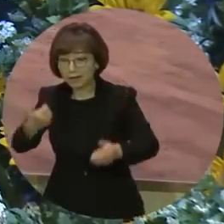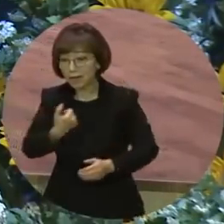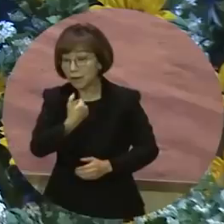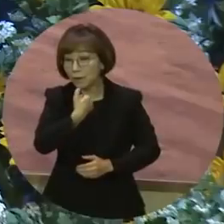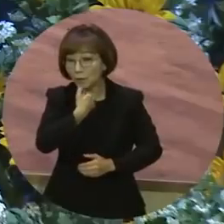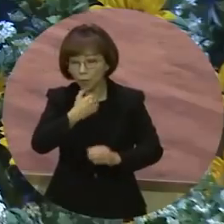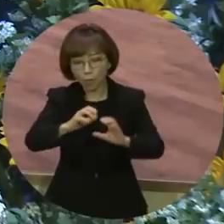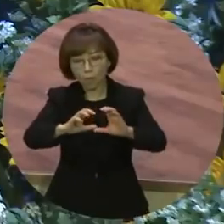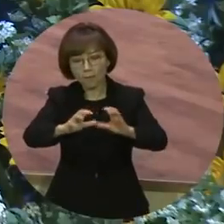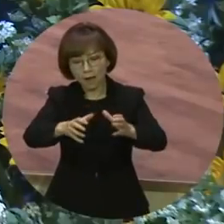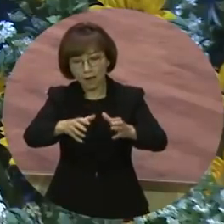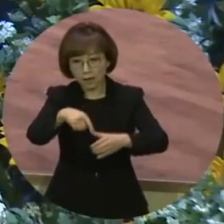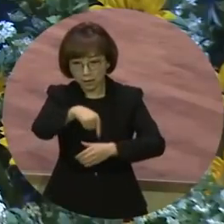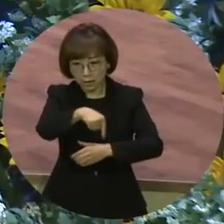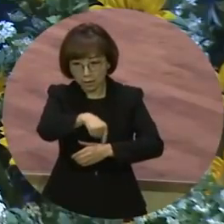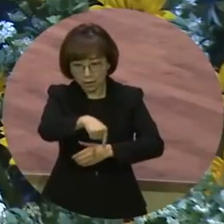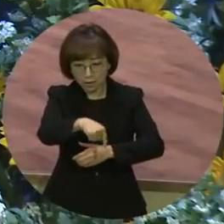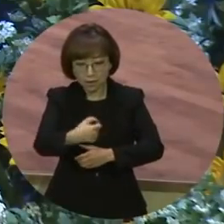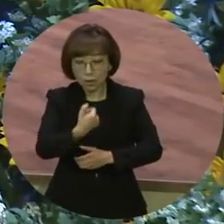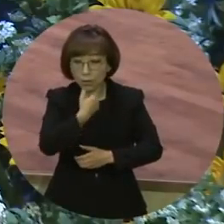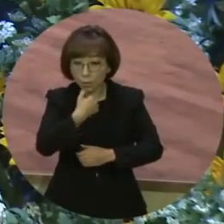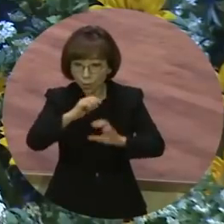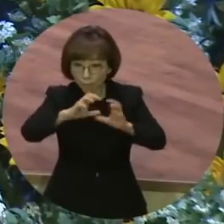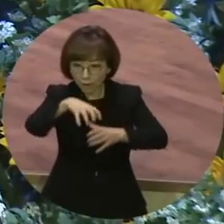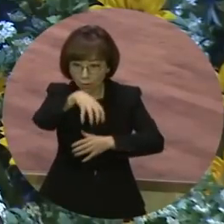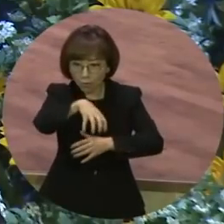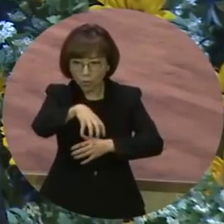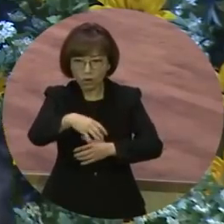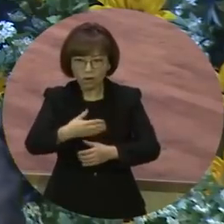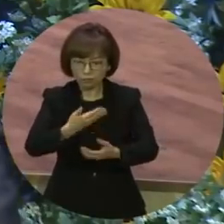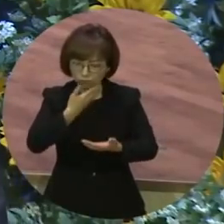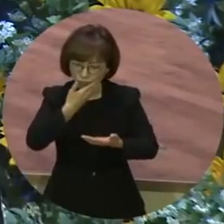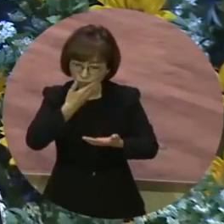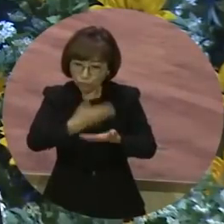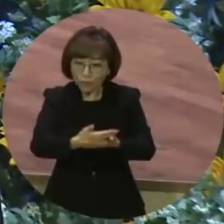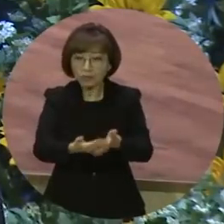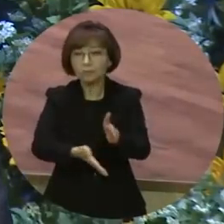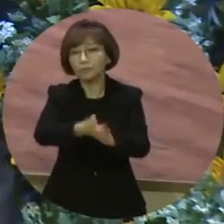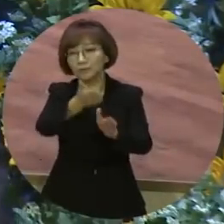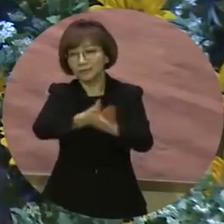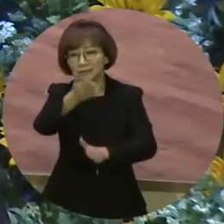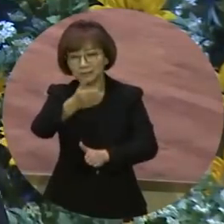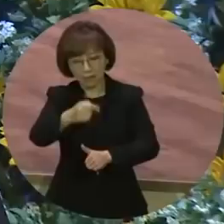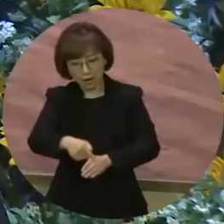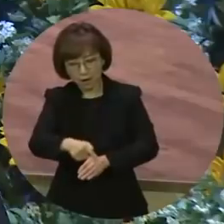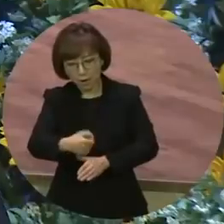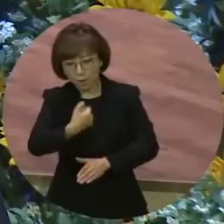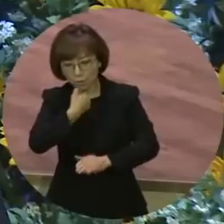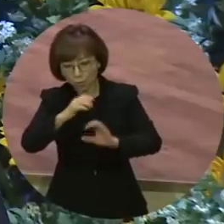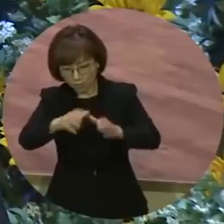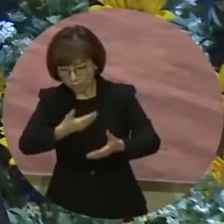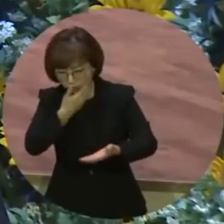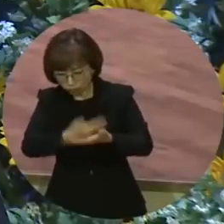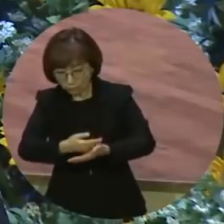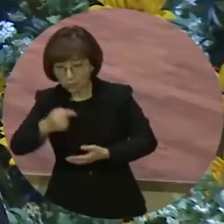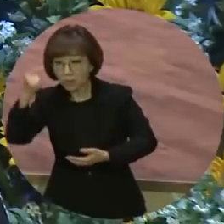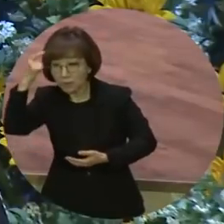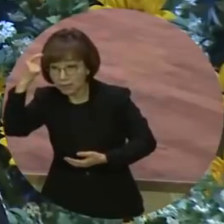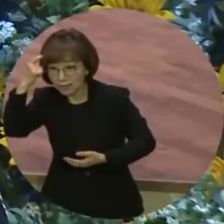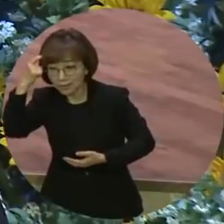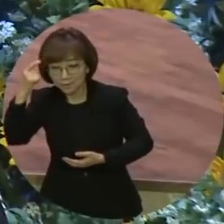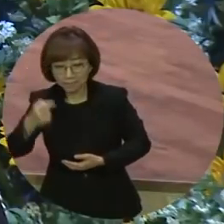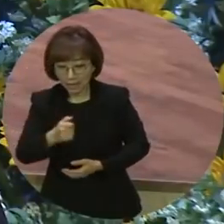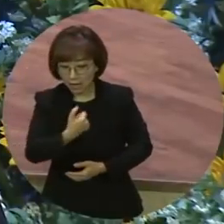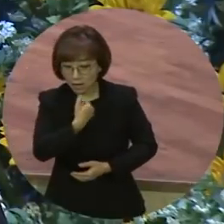도시를, 로마라고 하는 그 당시의 영향력을 알고 있었어요. 저 로마, 로마의